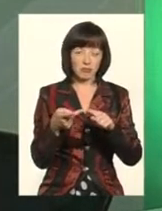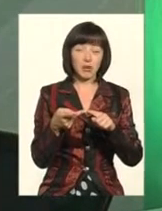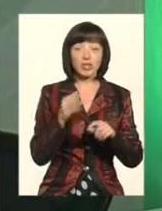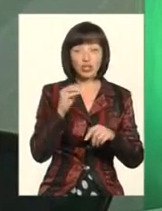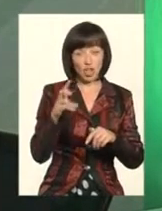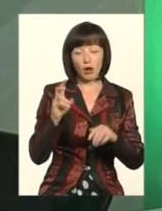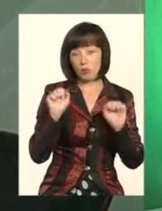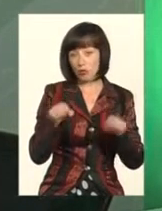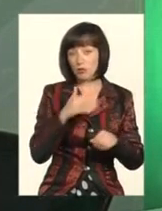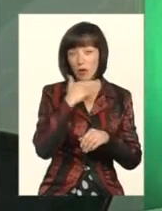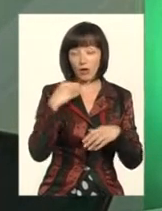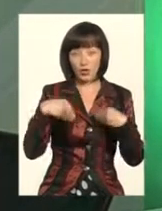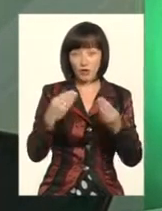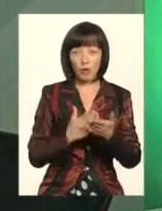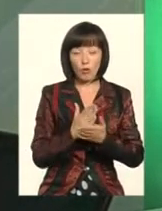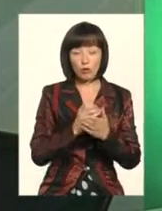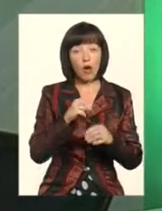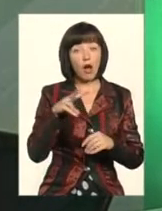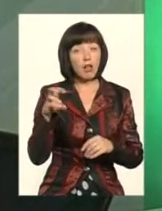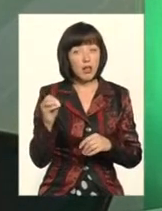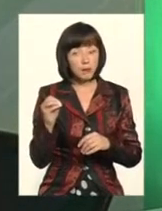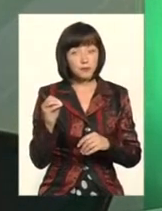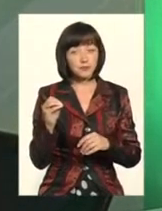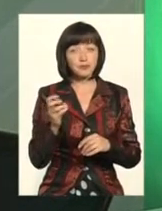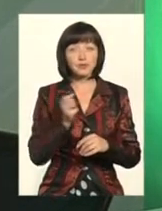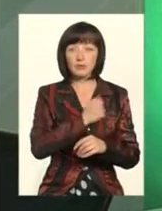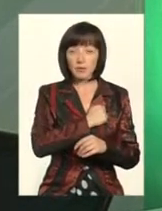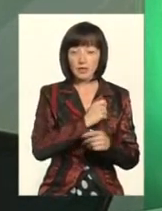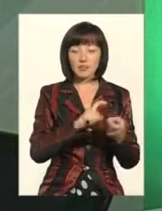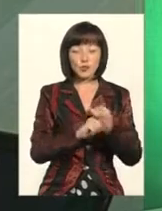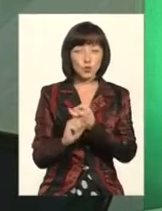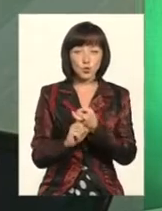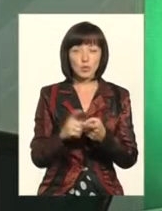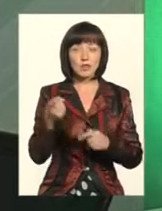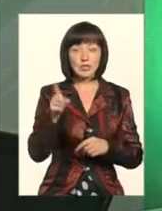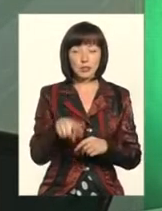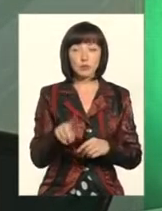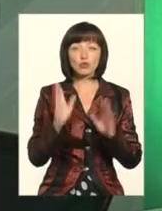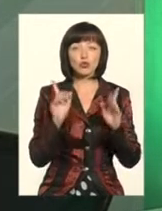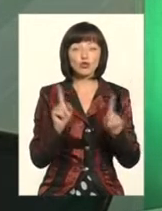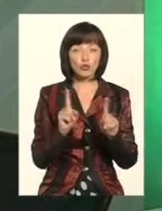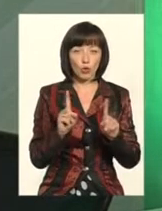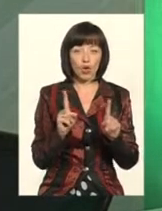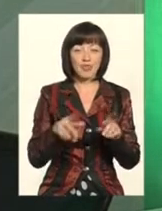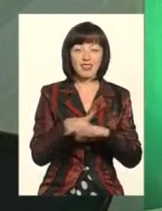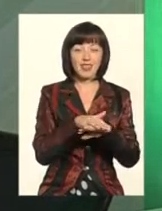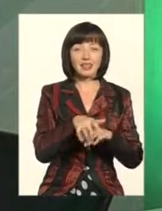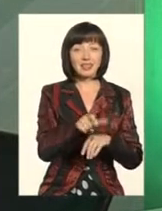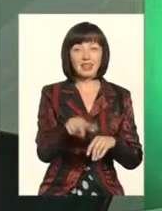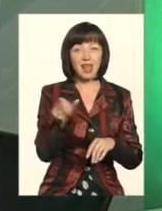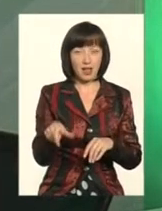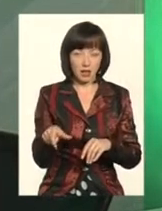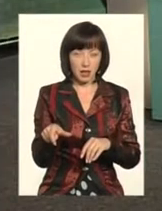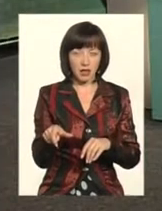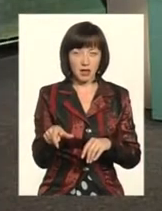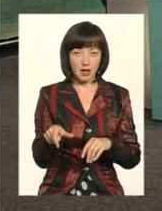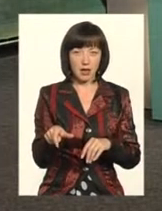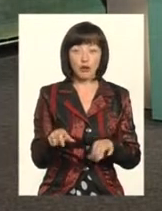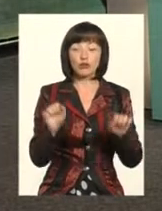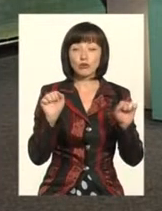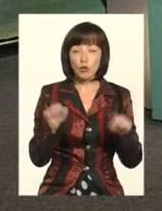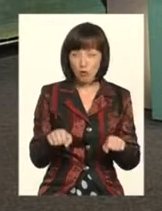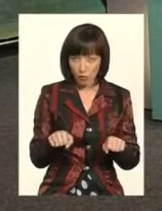може багато послуг надавати, але, на жаль, в зв'язку з тим, що, будемо казати, населення не